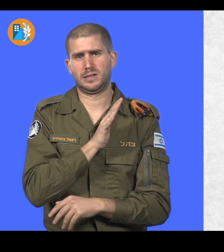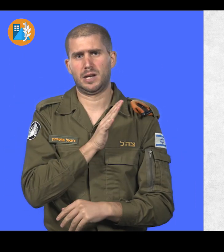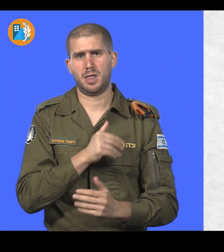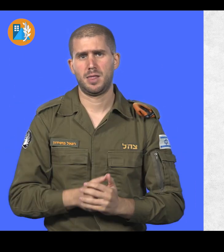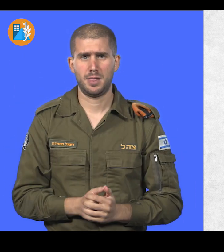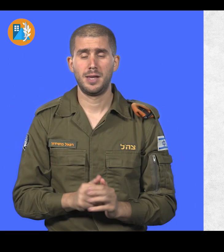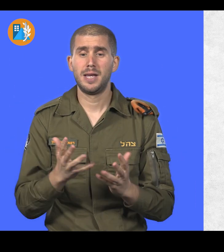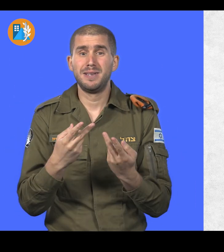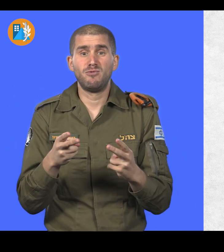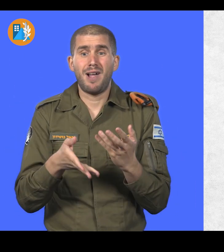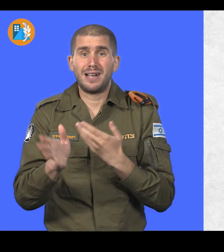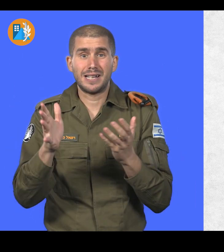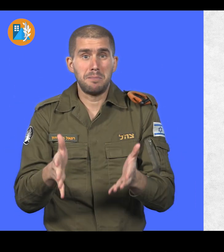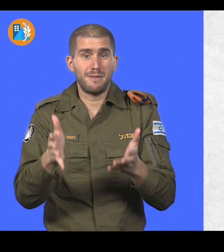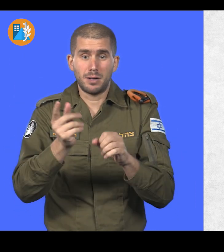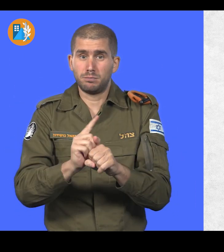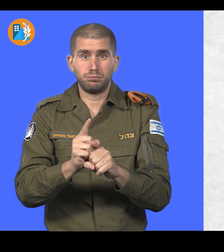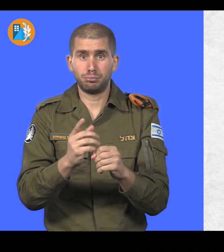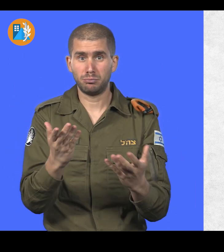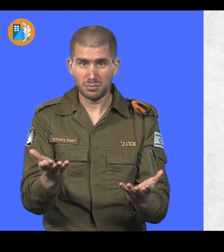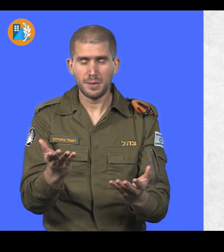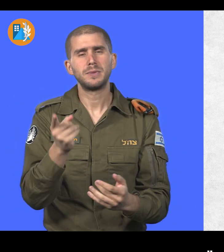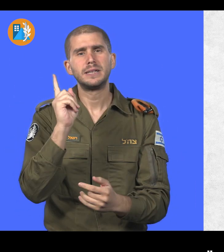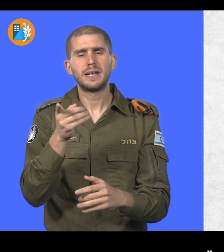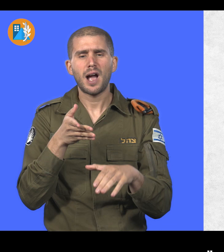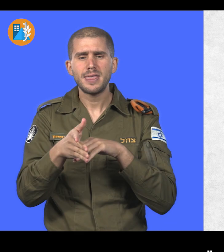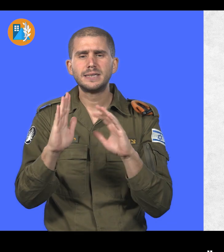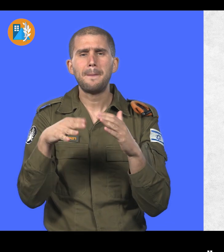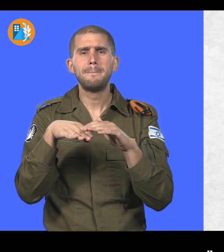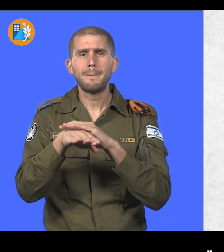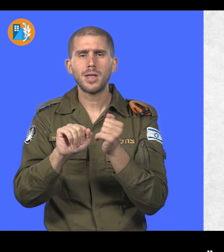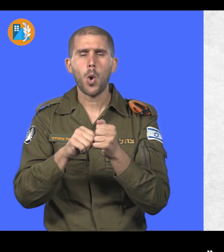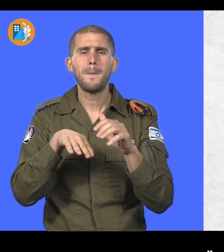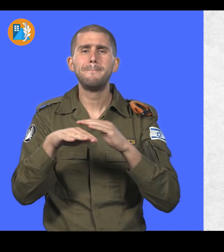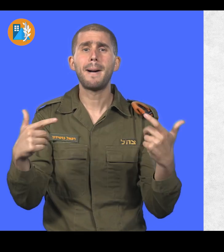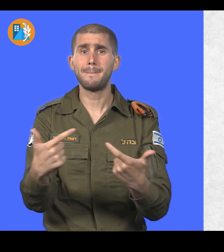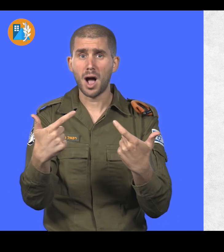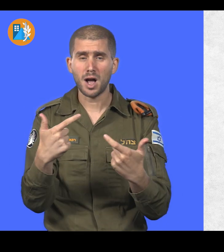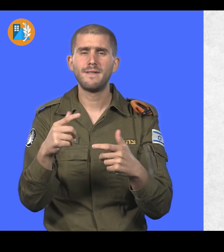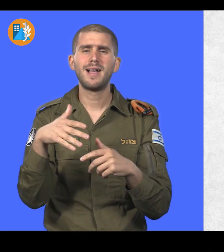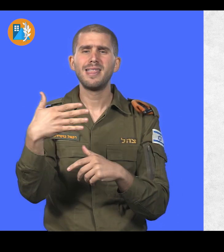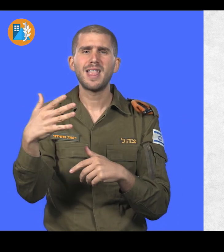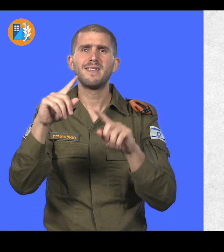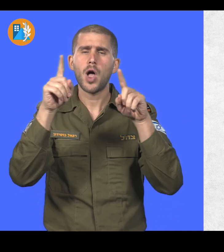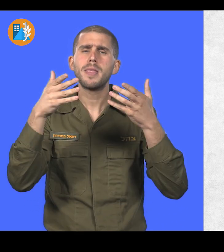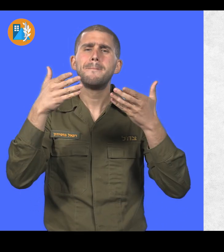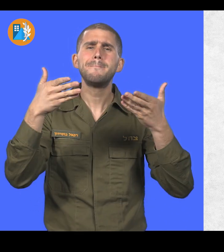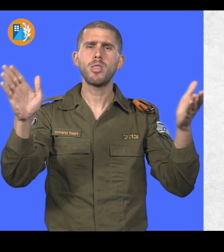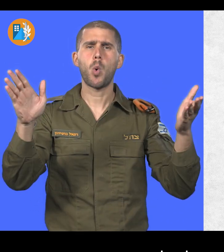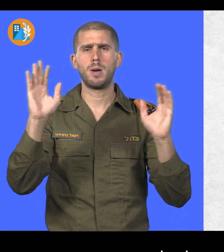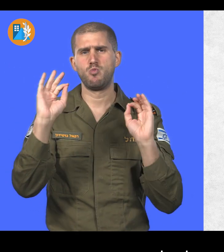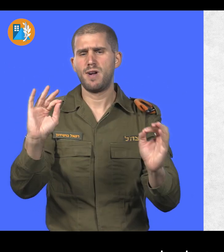אותנו. אם לא ניתן לצאת מהמבנה בתוך שניות ספורות, יש להיכנס לממד או לממק ולהשאיר את הדלת והחלון